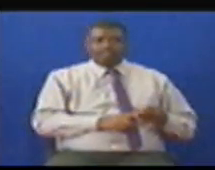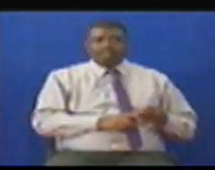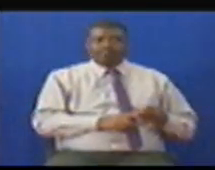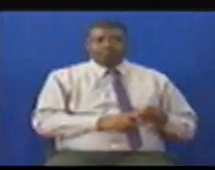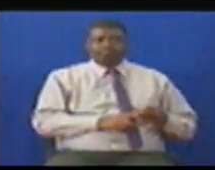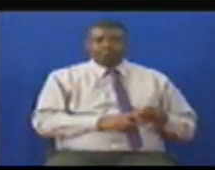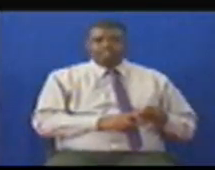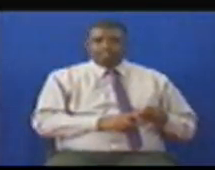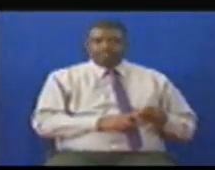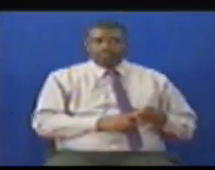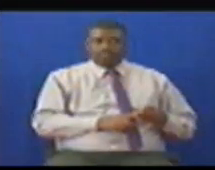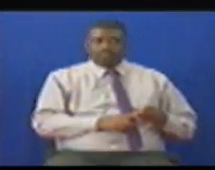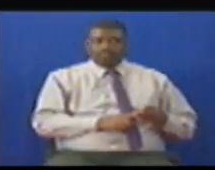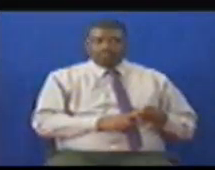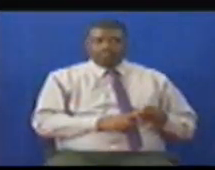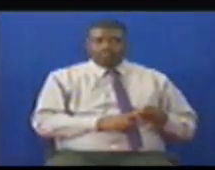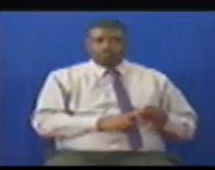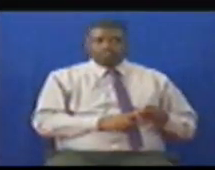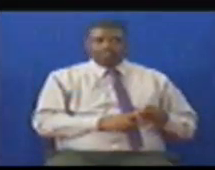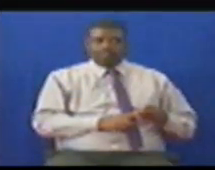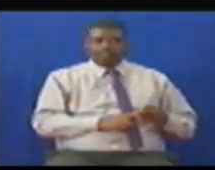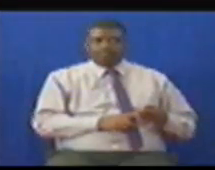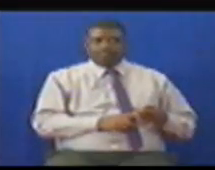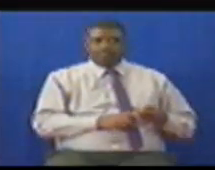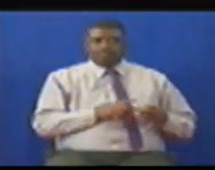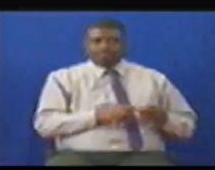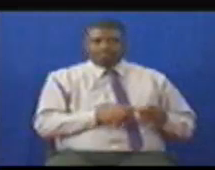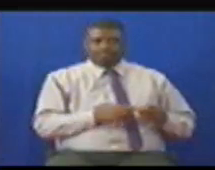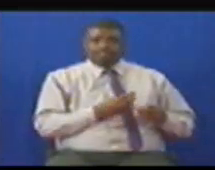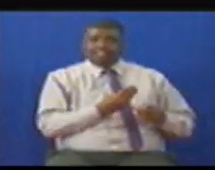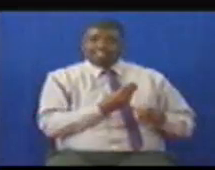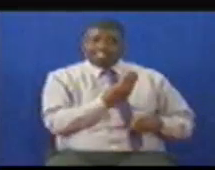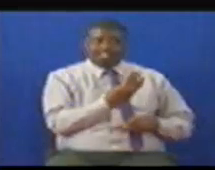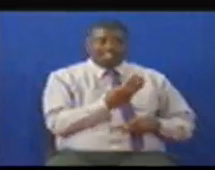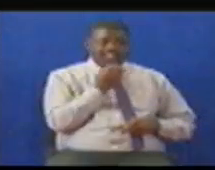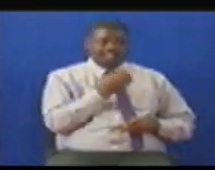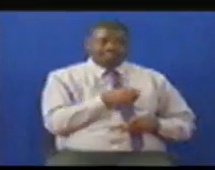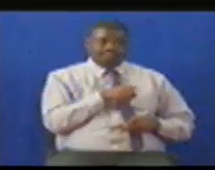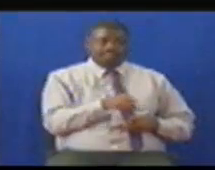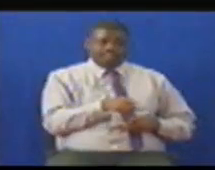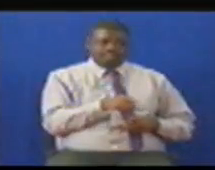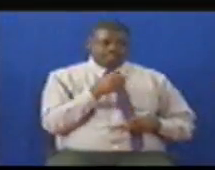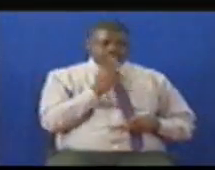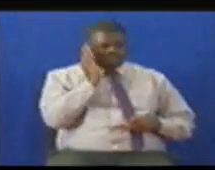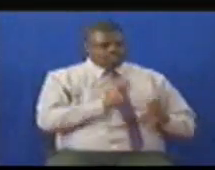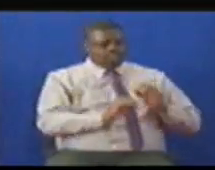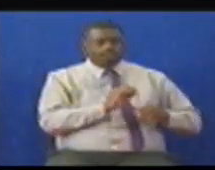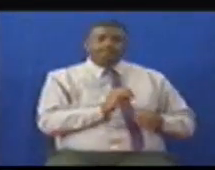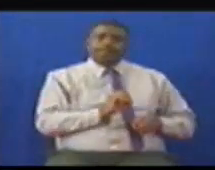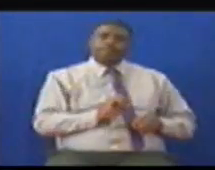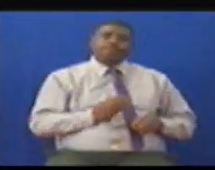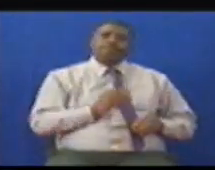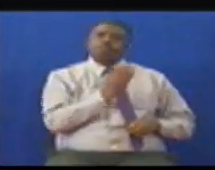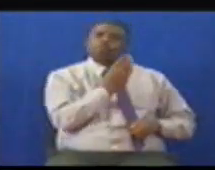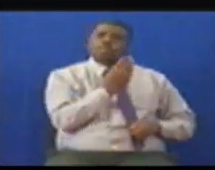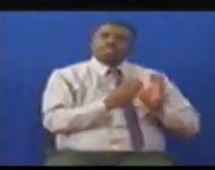sana. Tangu mpango huu ulipoanza mwaka wa fedha 2013-2014 hadi taarifa hii inaandaliwa, serikali imechangia shilingi bilioni